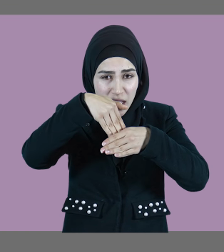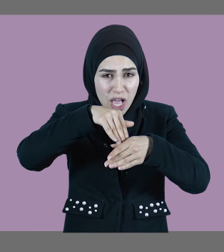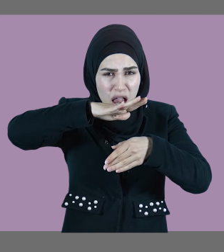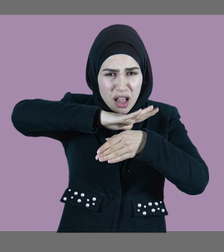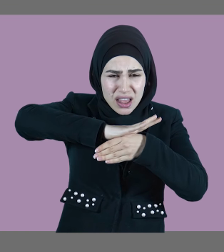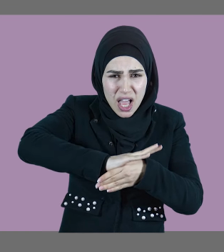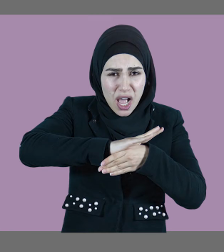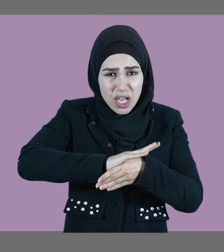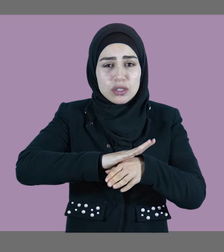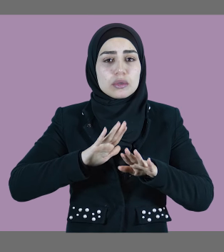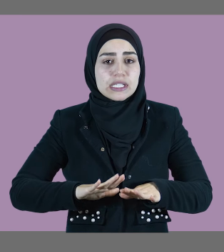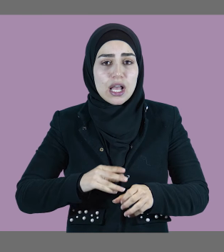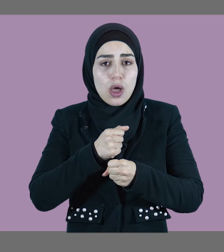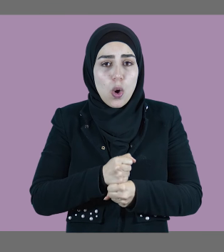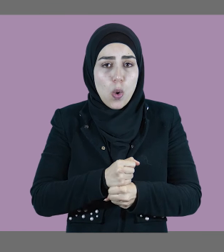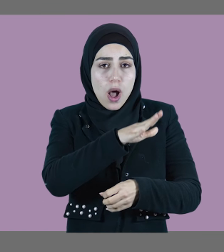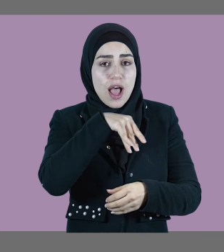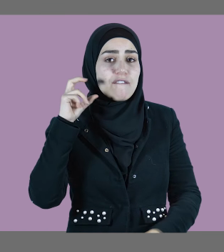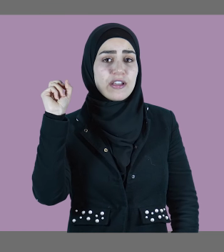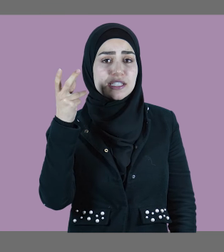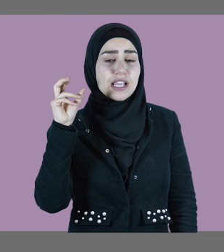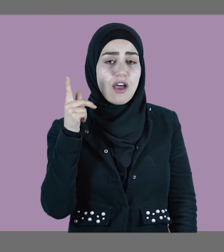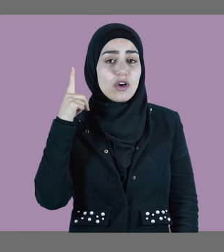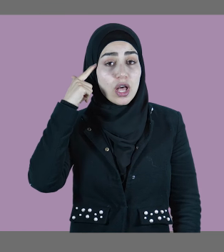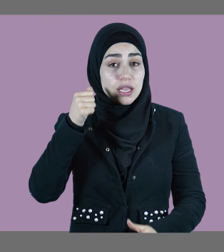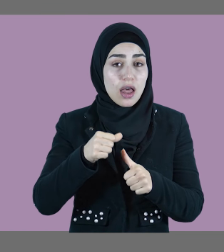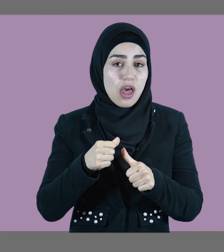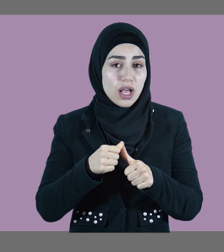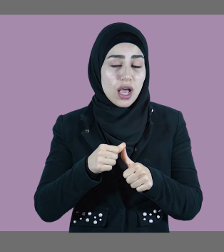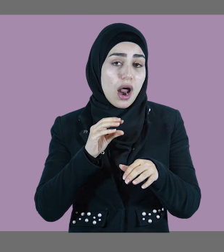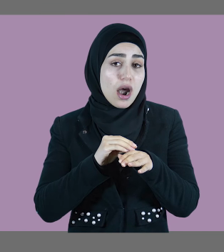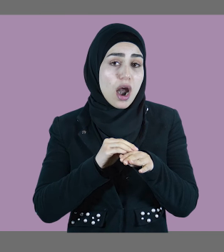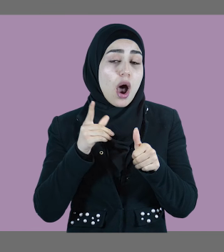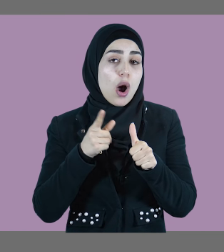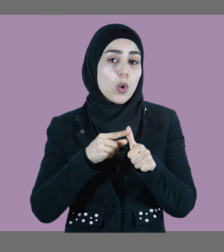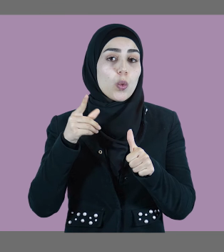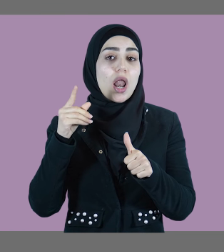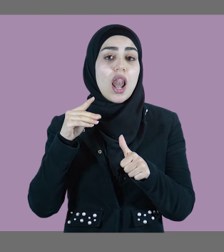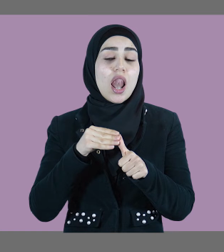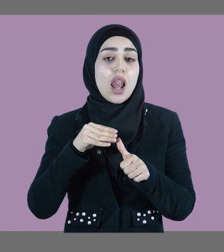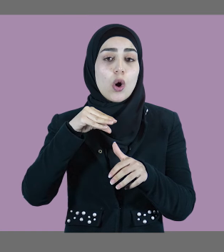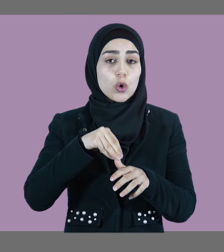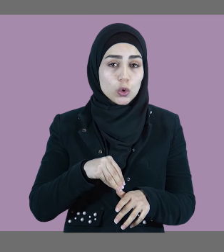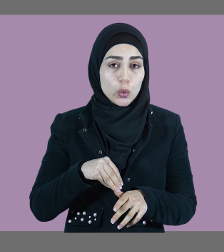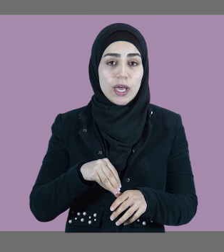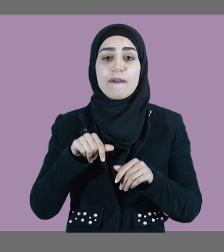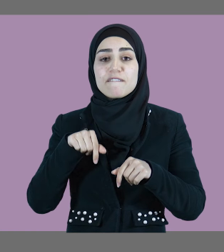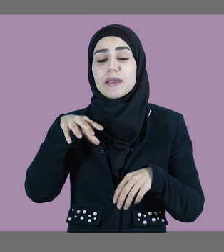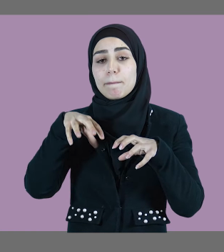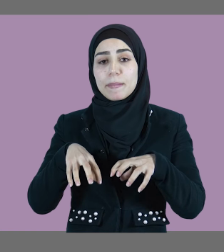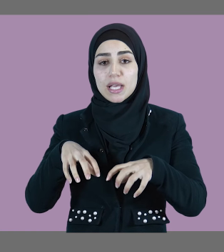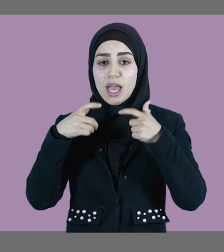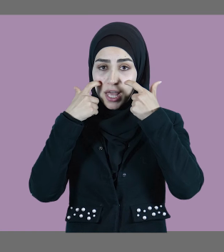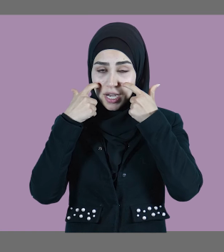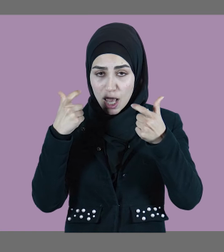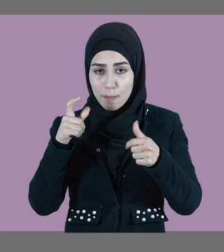وبنضغط عليه وبنستنى الإسعاف وتذكروا دائماً إن الخطوة الأولى هي إنه نكون في